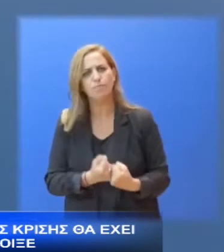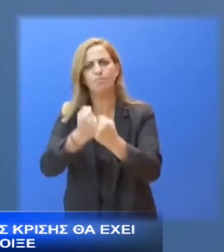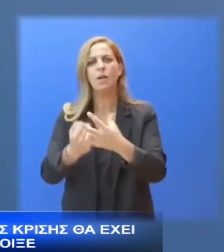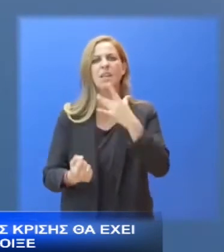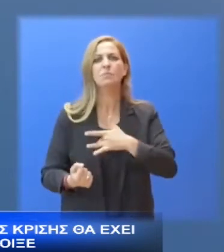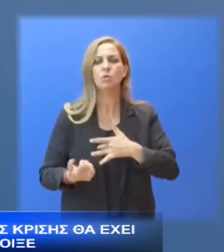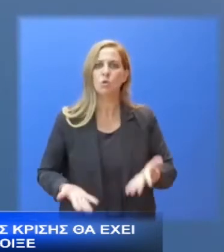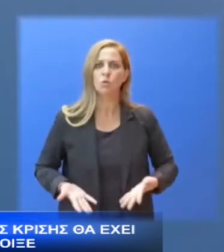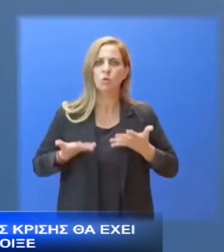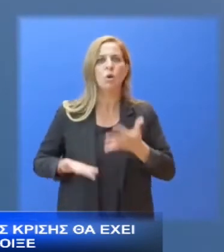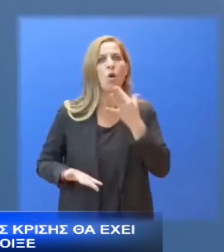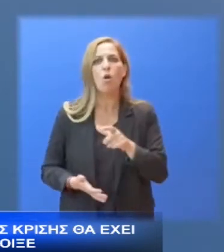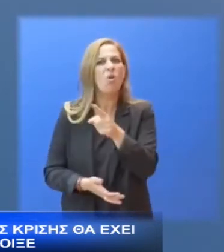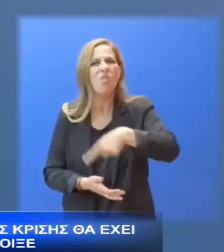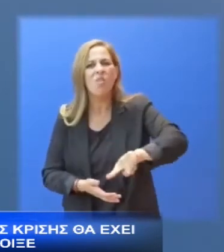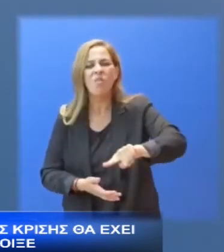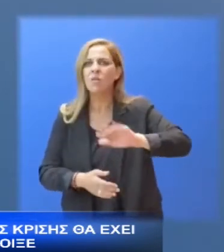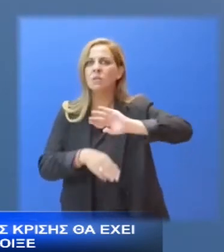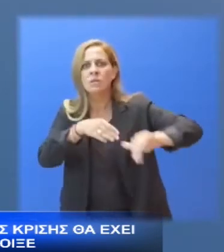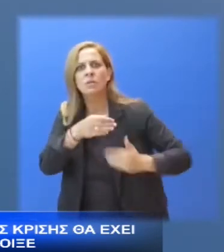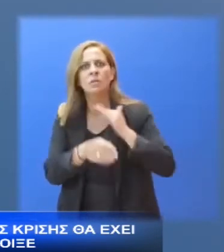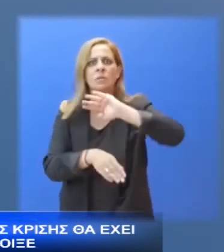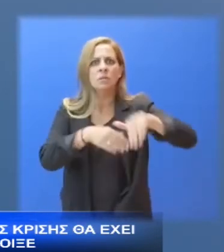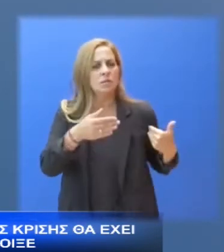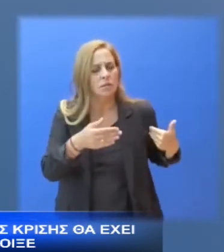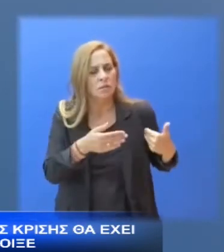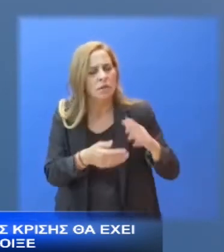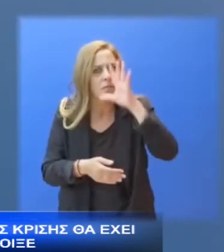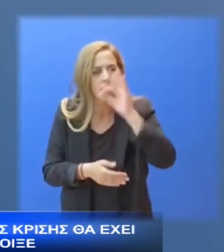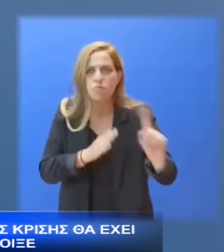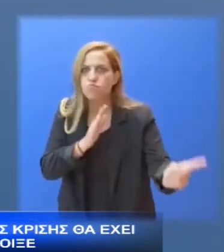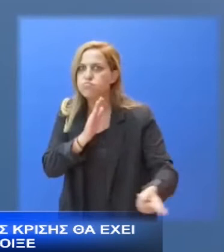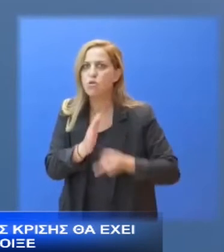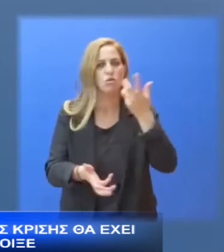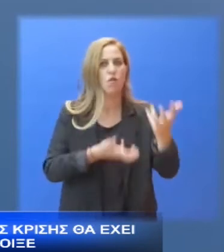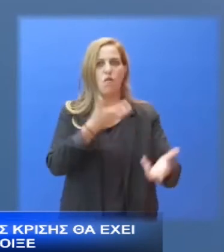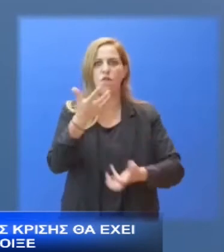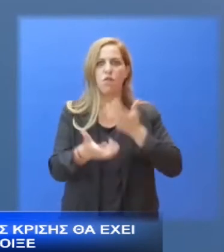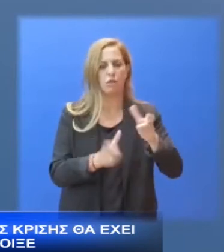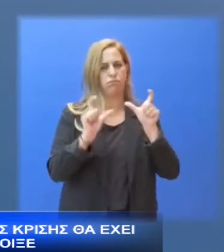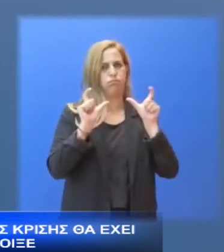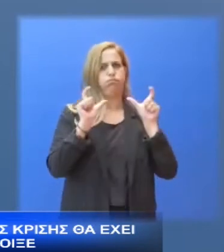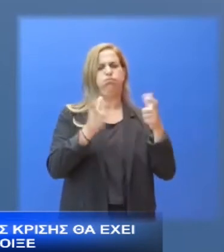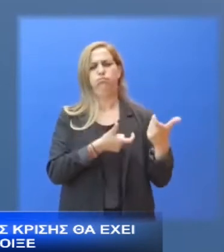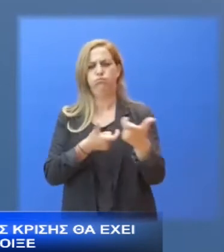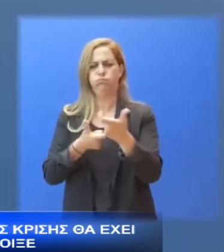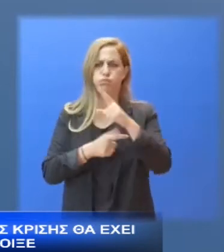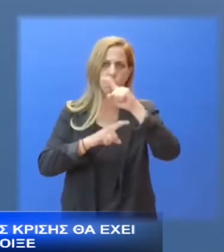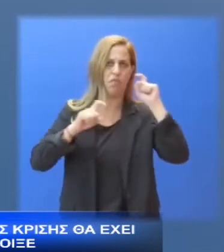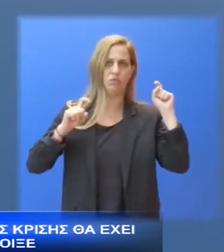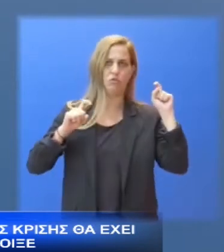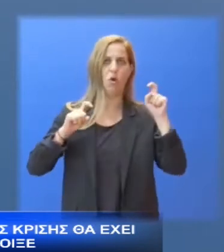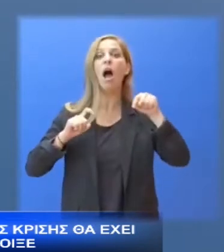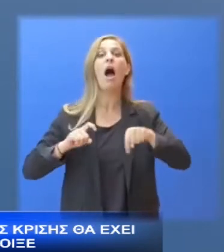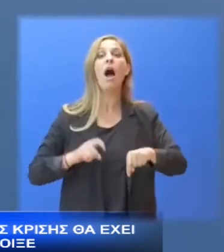που μερόνυχτα ολόκληρα μάχονται με αυτά τα πρωτόγνωρα σε ένταση και έκταση φαινόμενα. Και αυτό είναι ένα μήνυμα